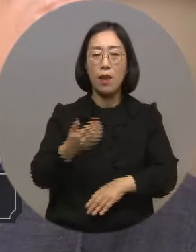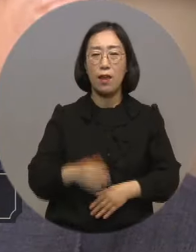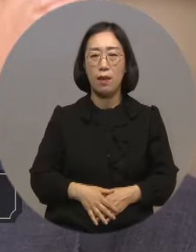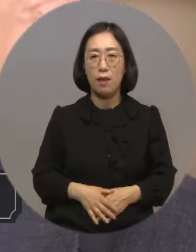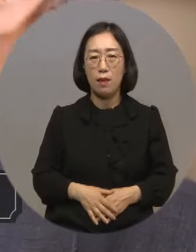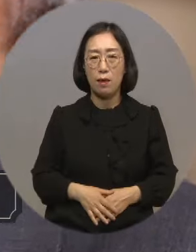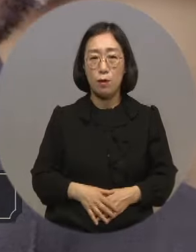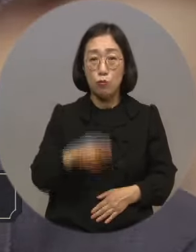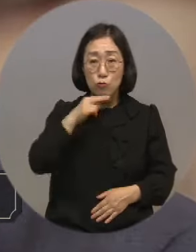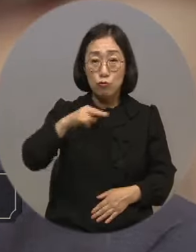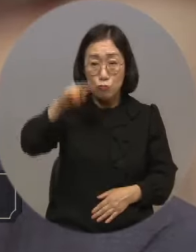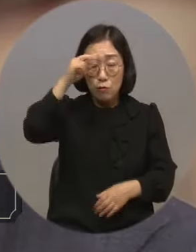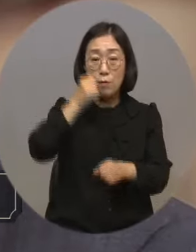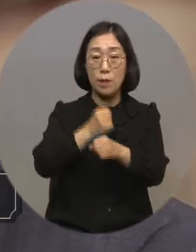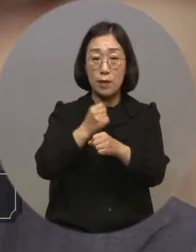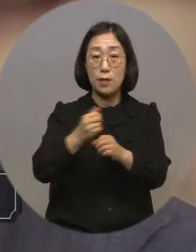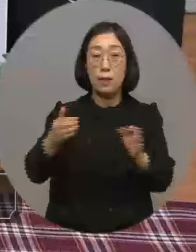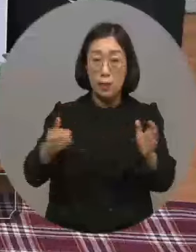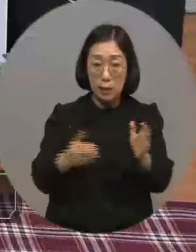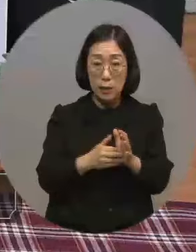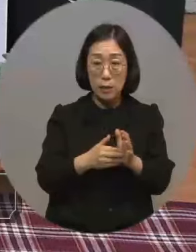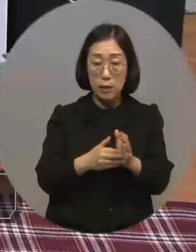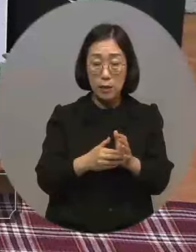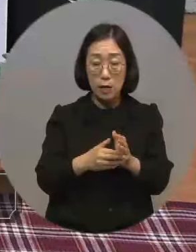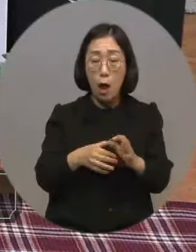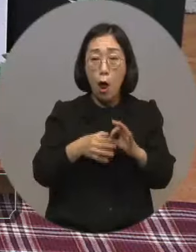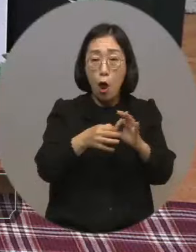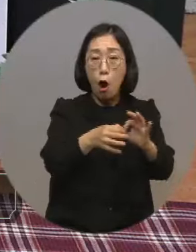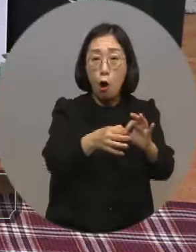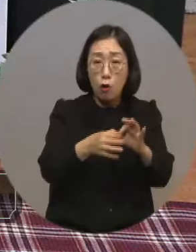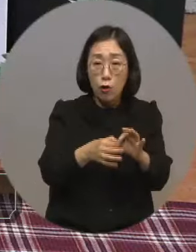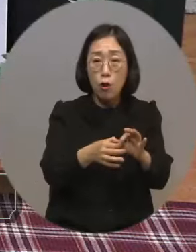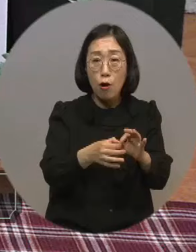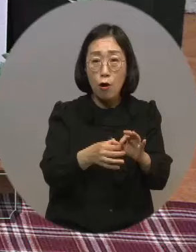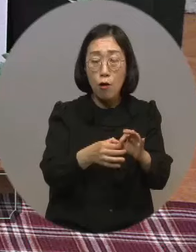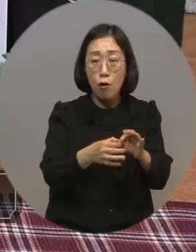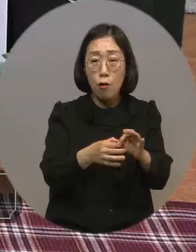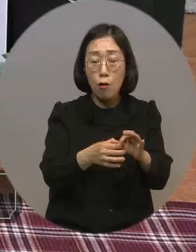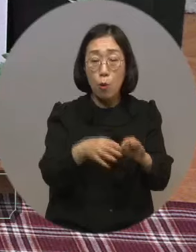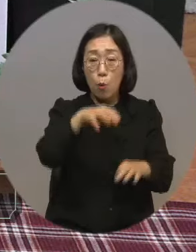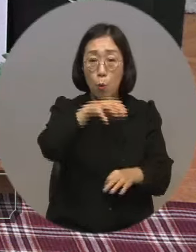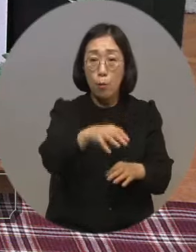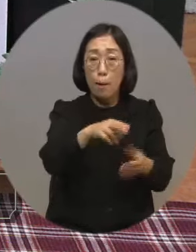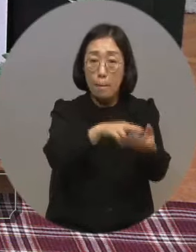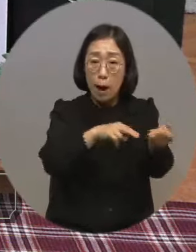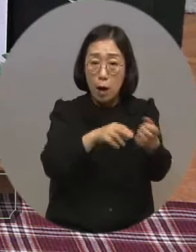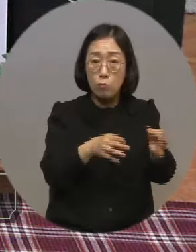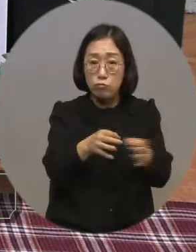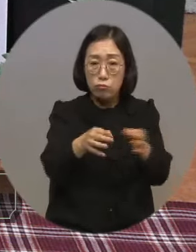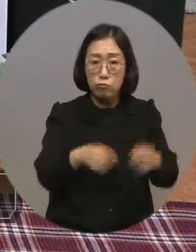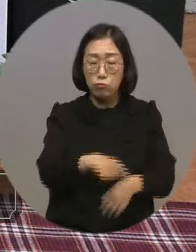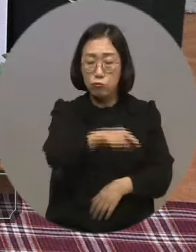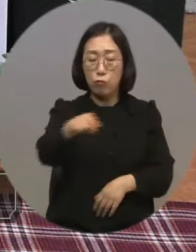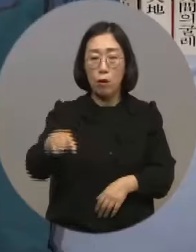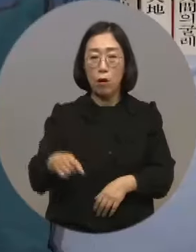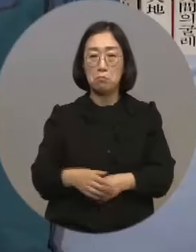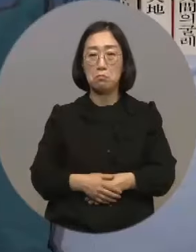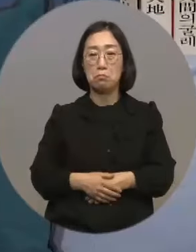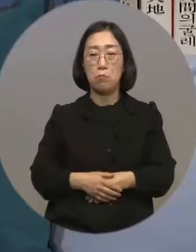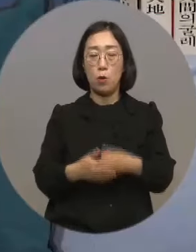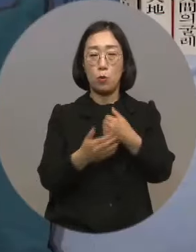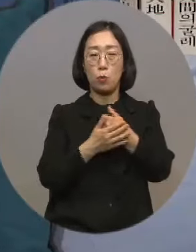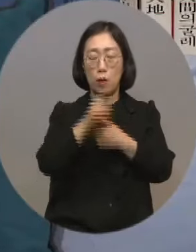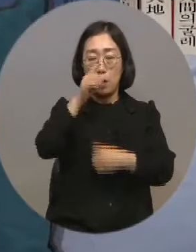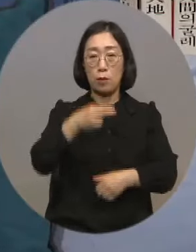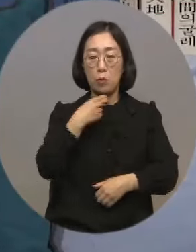놓고 나니까 거래처를 찾아야 되는데 시골은 처음에 가서 뭔가를 하면 가만 지켜보고 누구도 안 도와줘요. 그리고 쟤 어떡하나 보자.